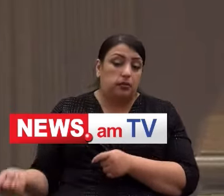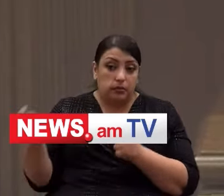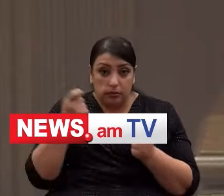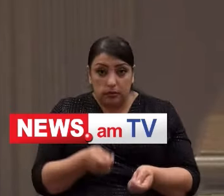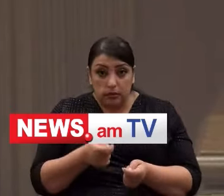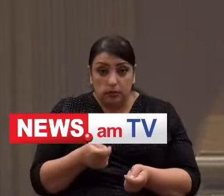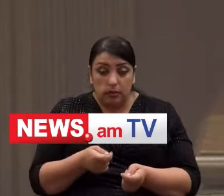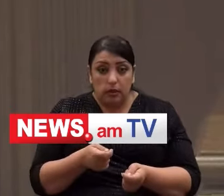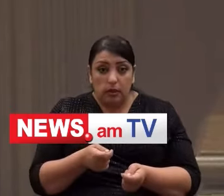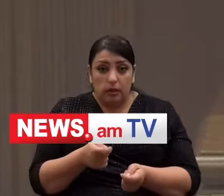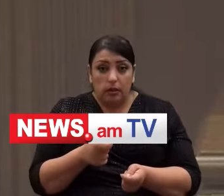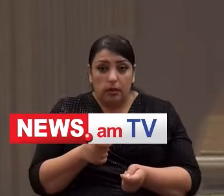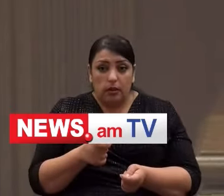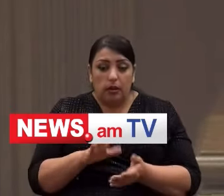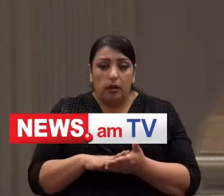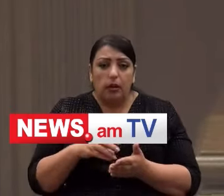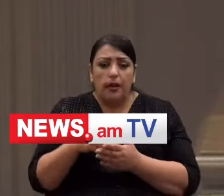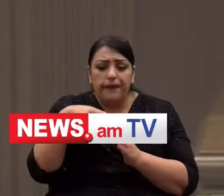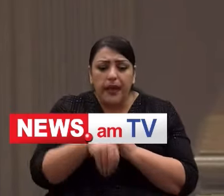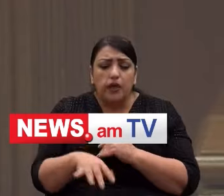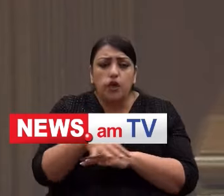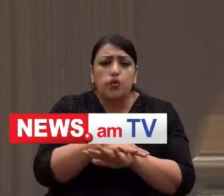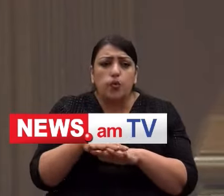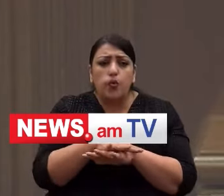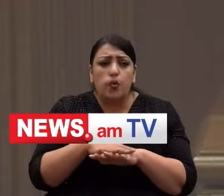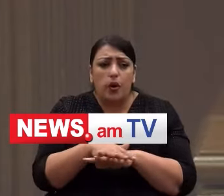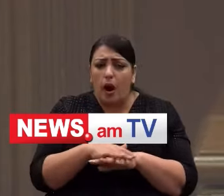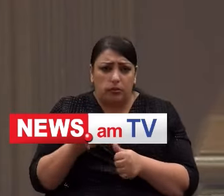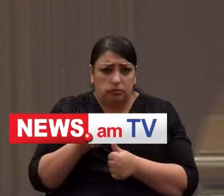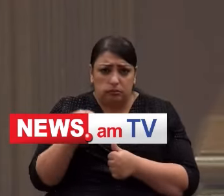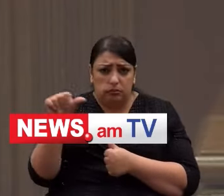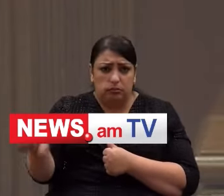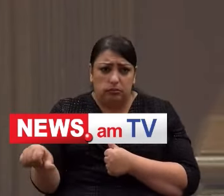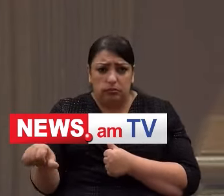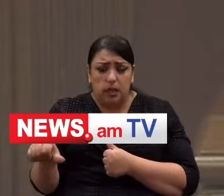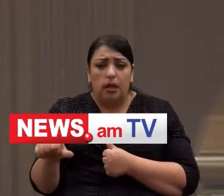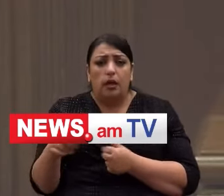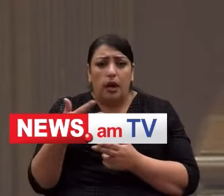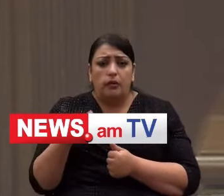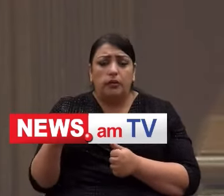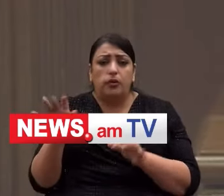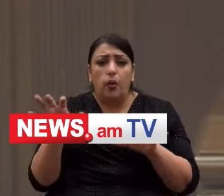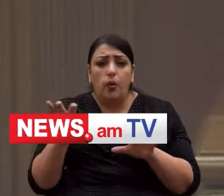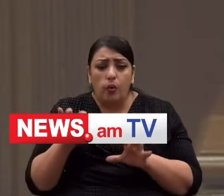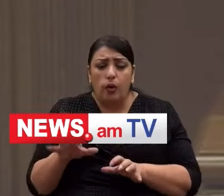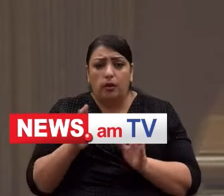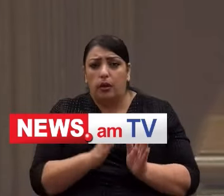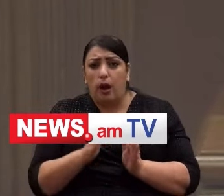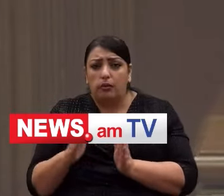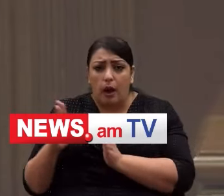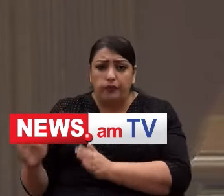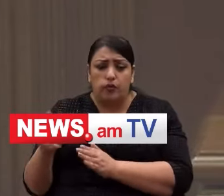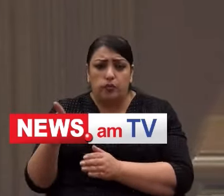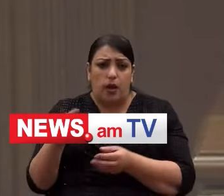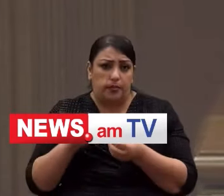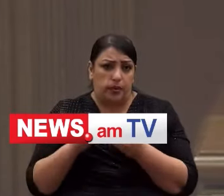այլ։ Խոսքը ներքին շուկային չի վերաբերվում, ներքին շուկայի դեպքում լրիվ ճիշտ է, որ այնտեղ կարգավորում այդ հանգամանքը։